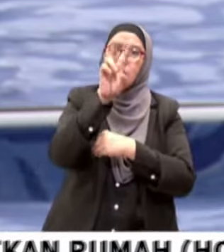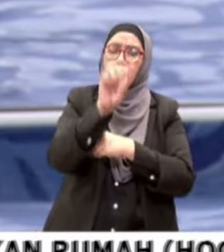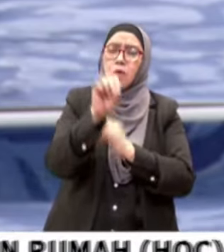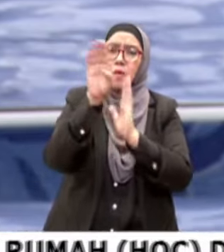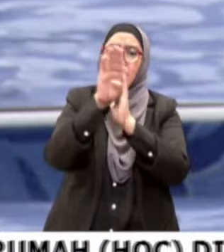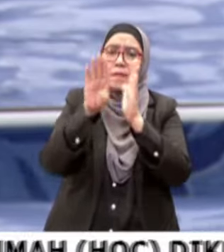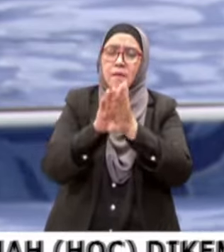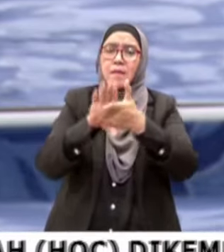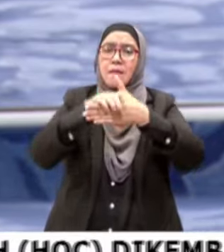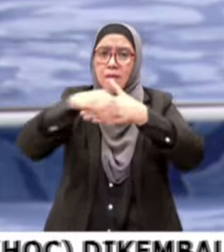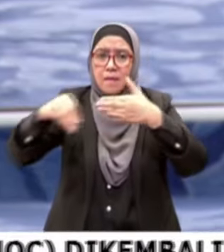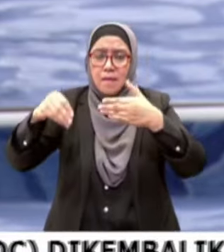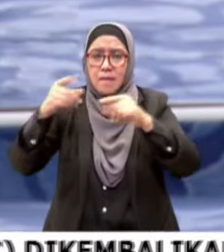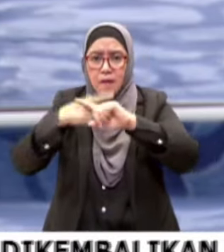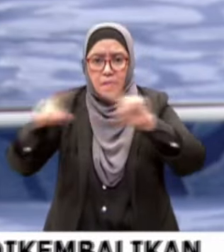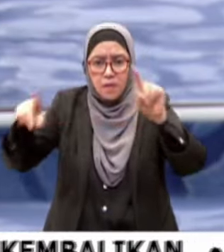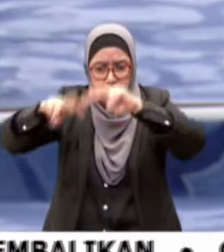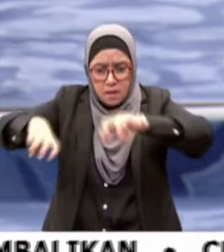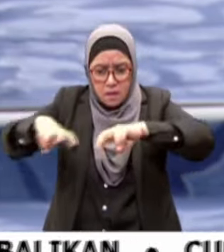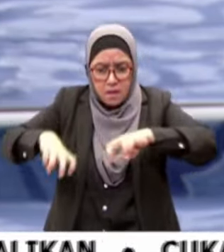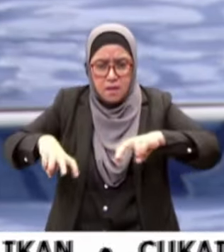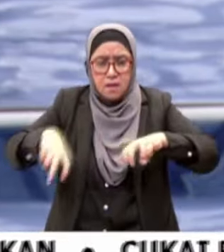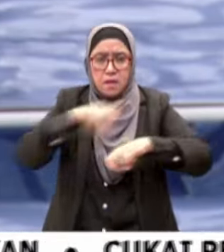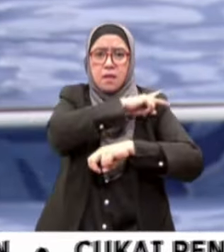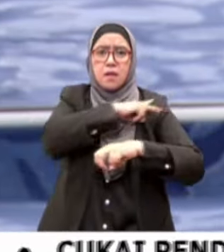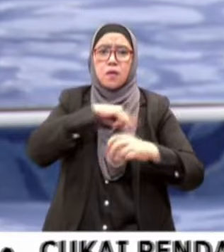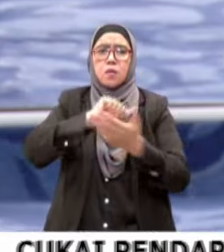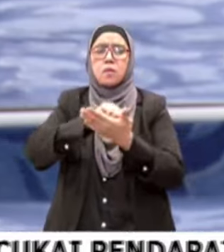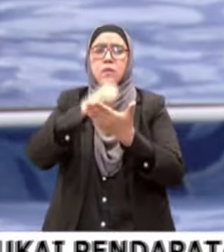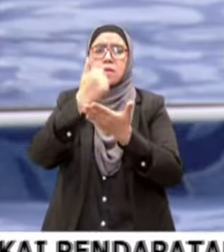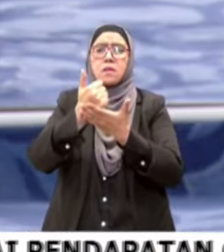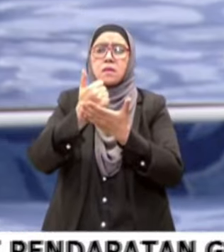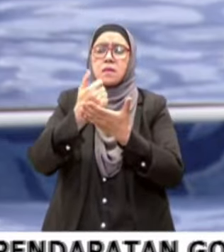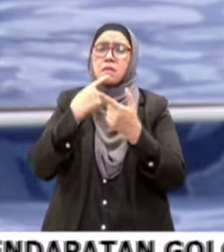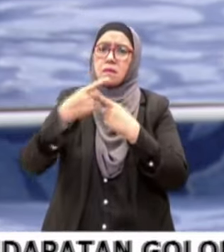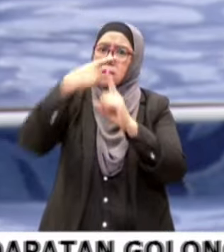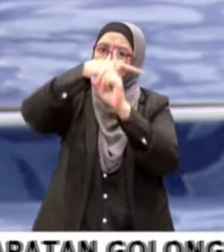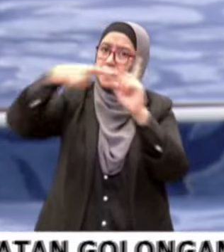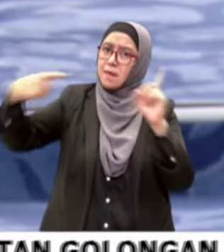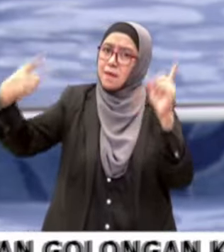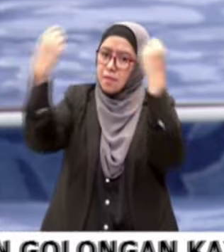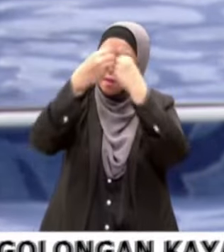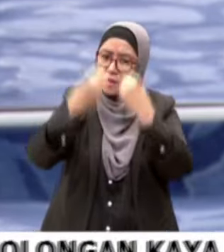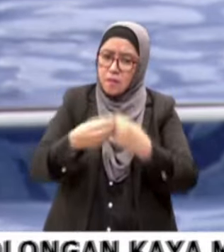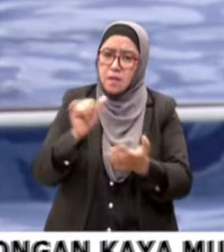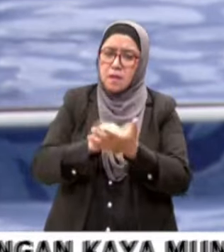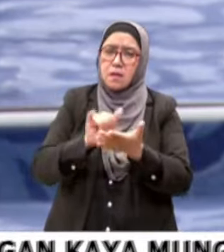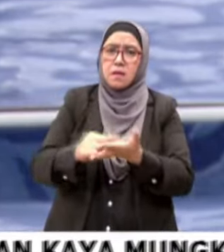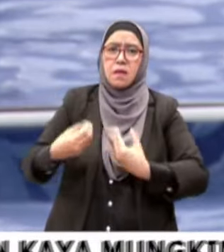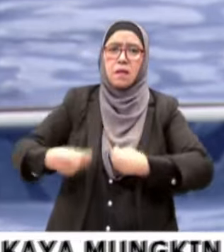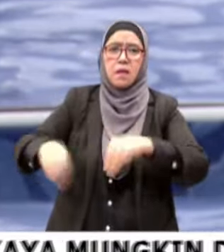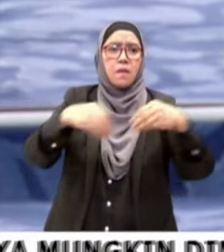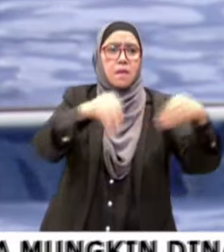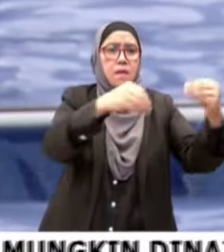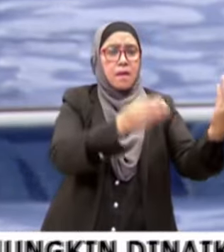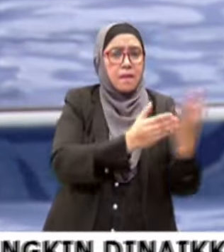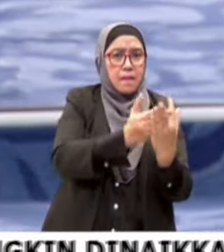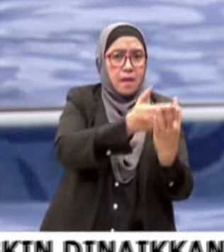di negara dan lain-lain separuh daripada zalim itu telah dijual melalui Stasiun minyak